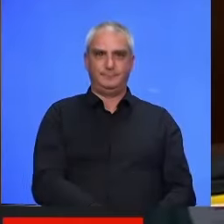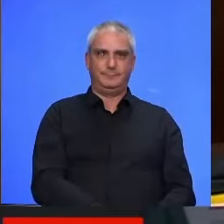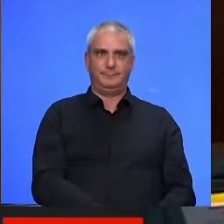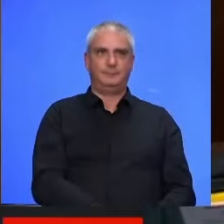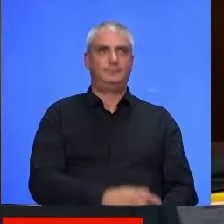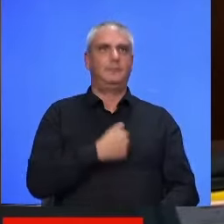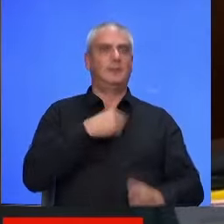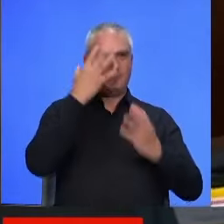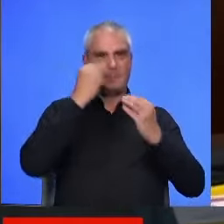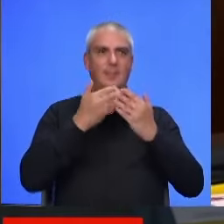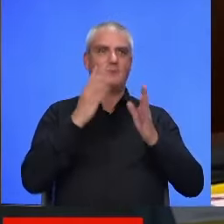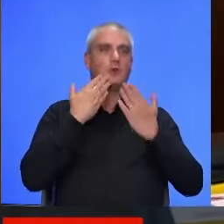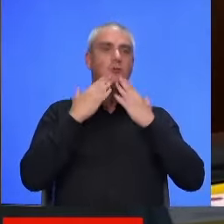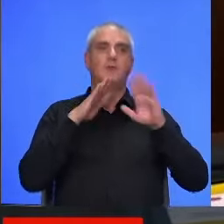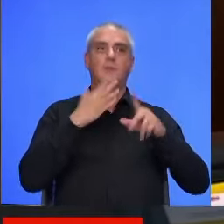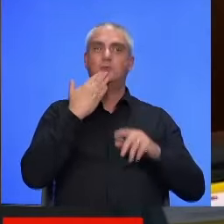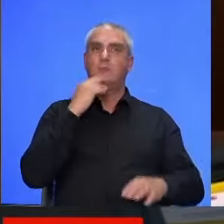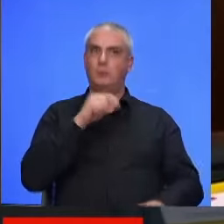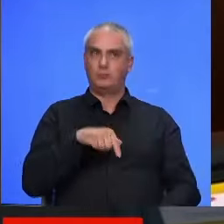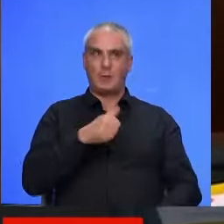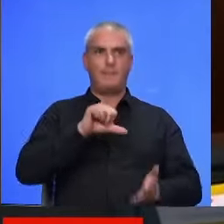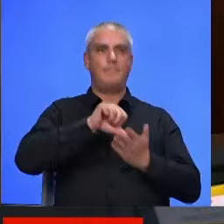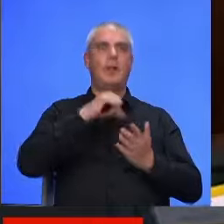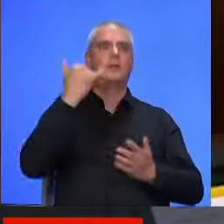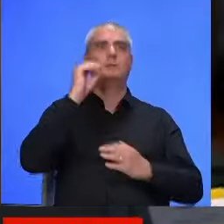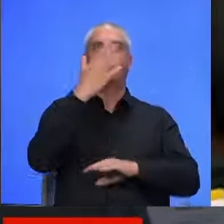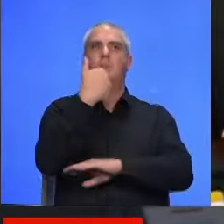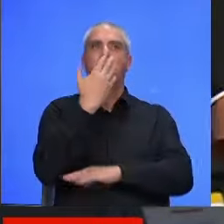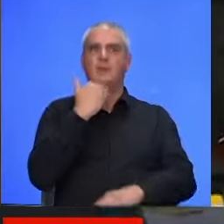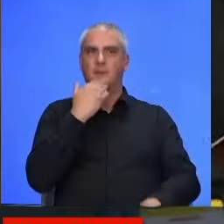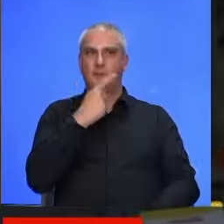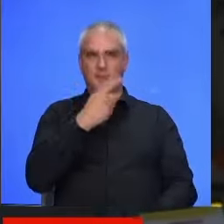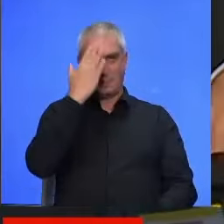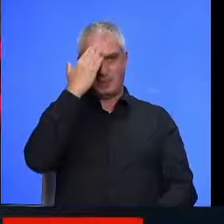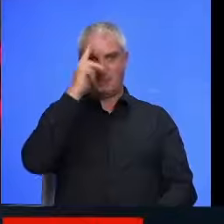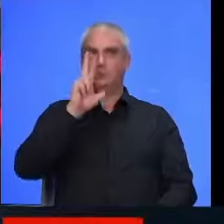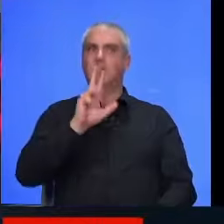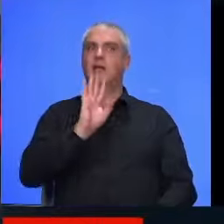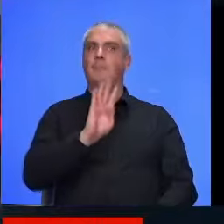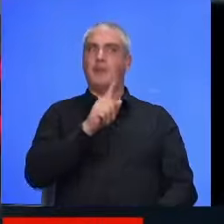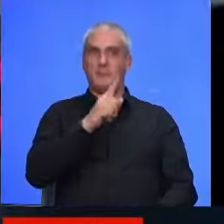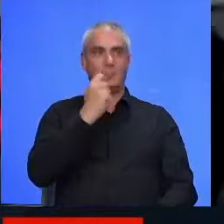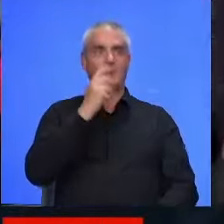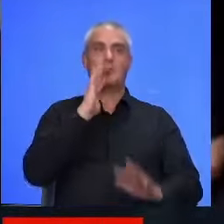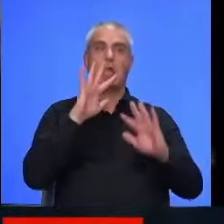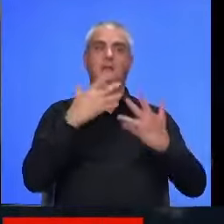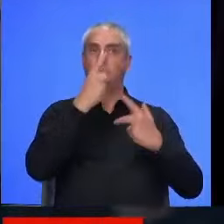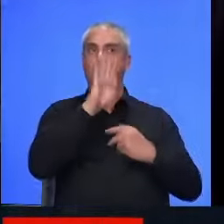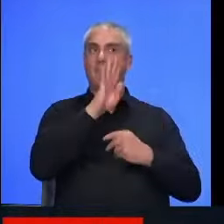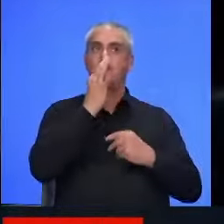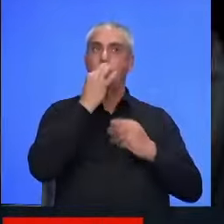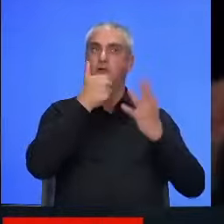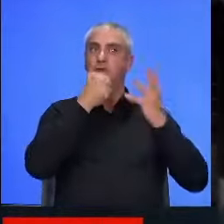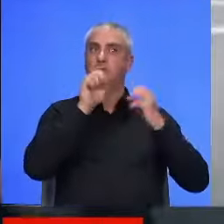מתכבד לפתוח את ישיבת הממשלה בירושלים, בירתה הנצחית של מדינת ישראל. תכירו את צחי ברוורמן. כמעט 10 שנים שברוורמן,